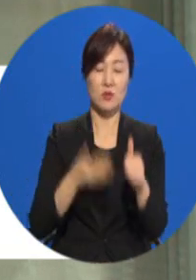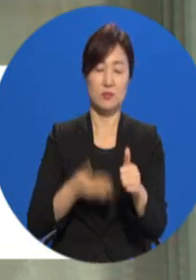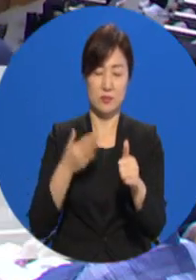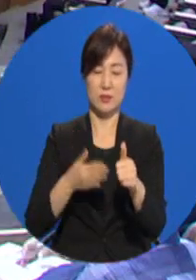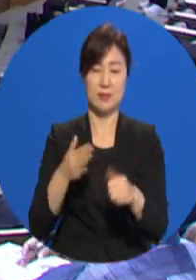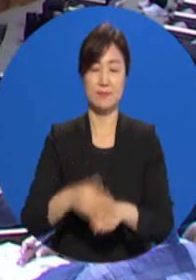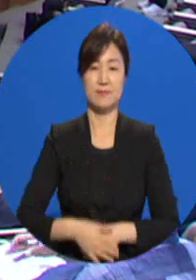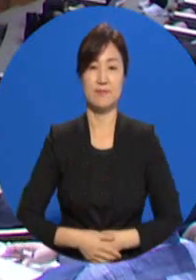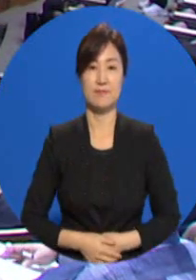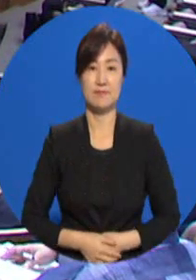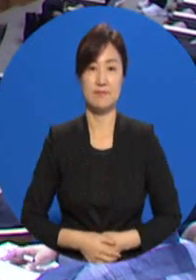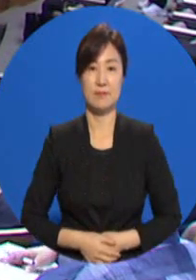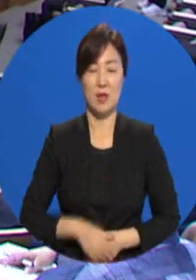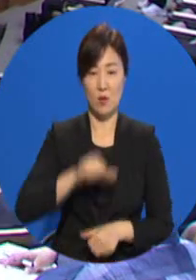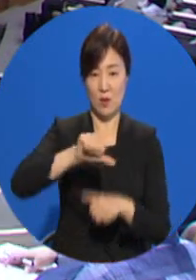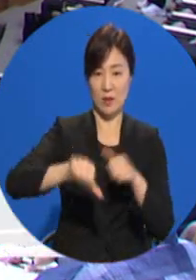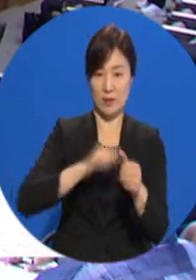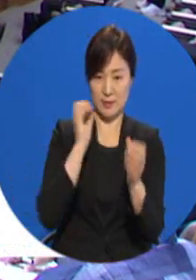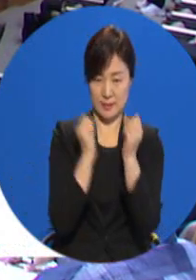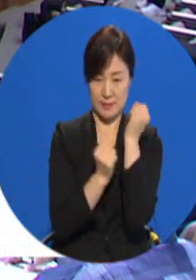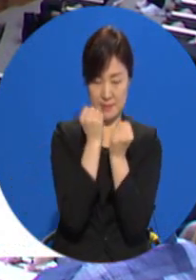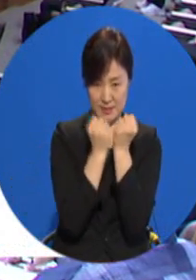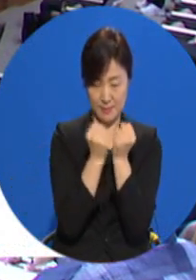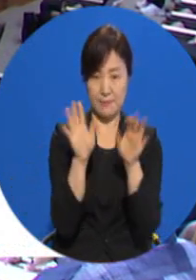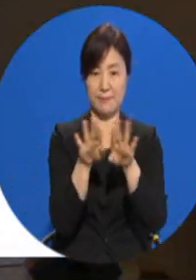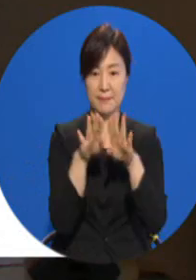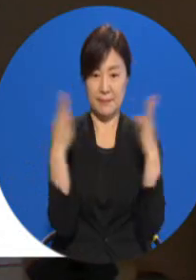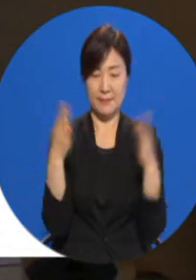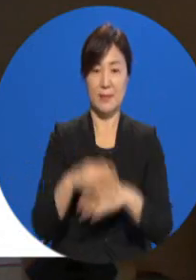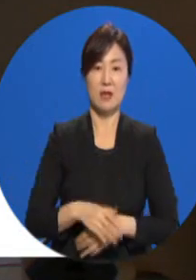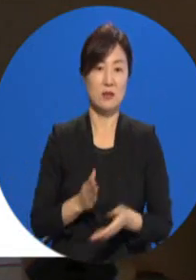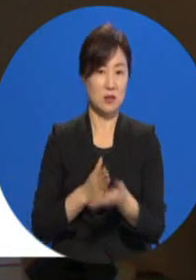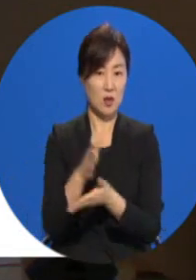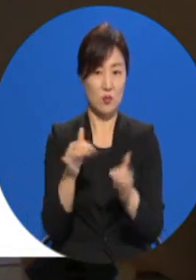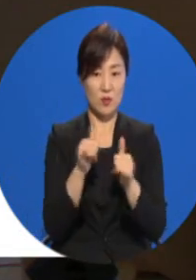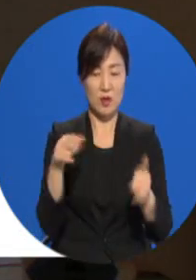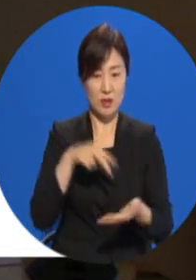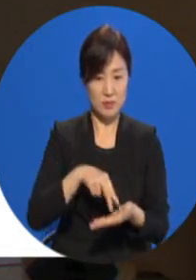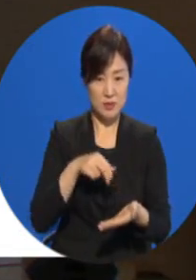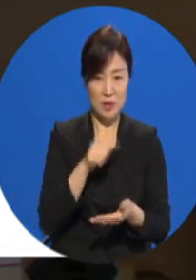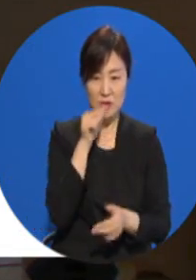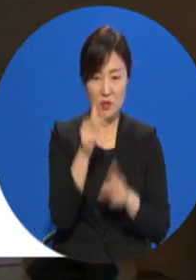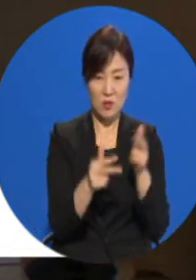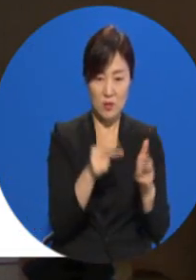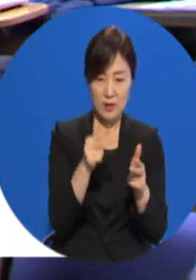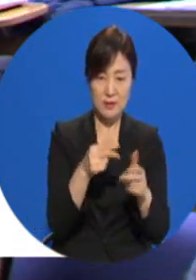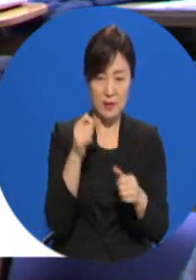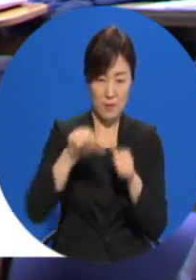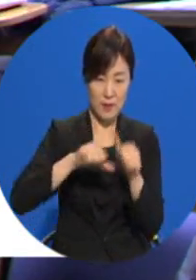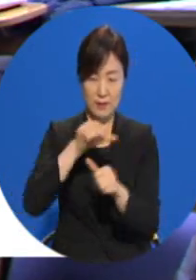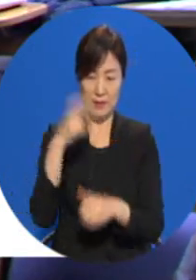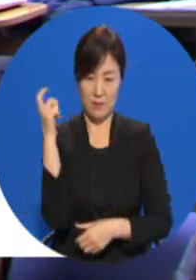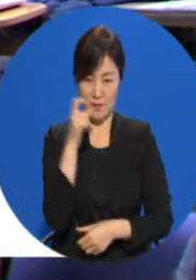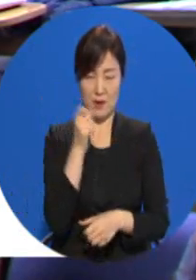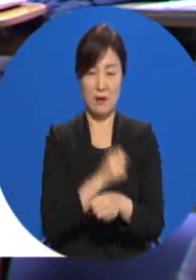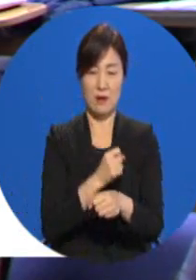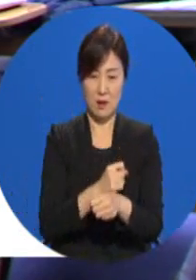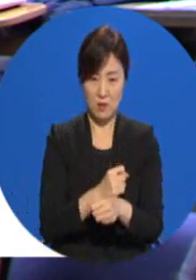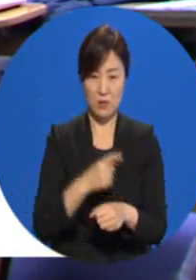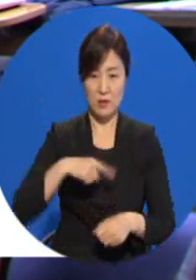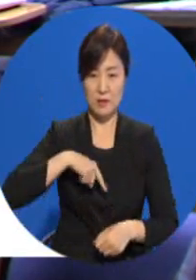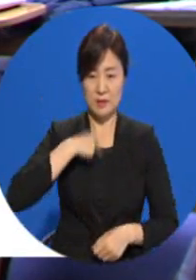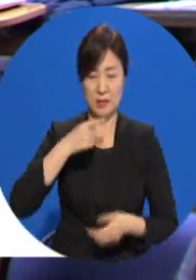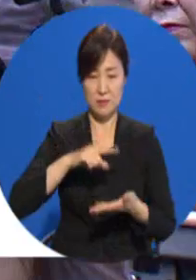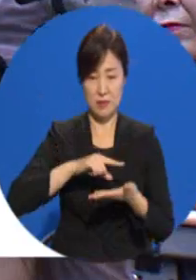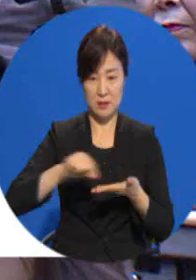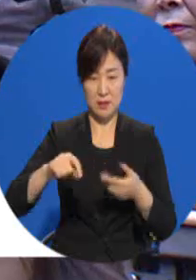부탁드리고 환경포럼에서는 전문가들이 주요 오염원인 철강업체에 대한 환경조사를 강화하고 지자체의 상황에 맞게